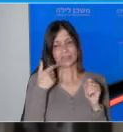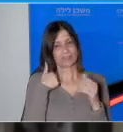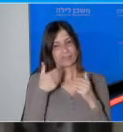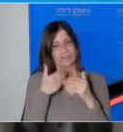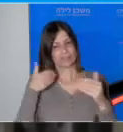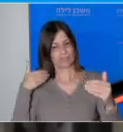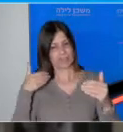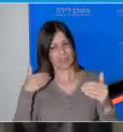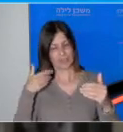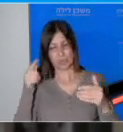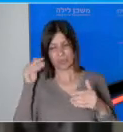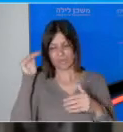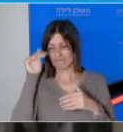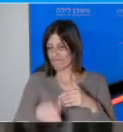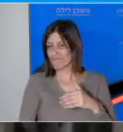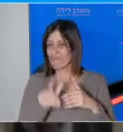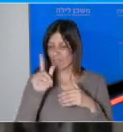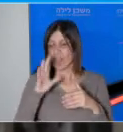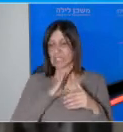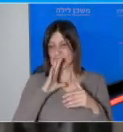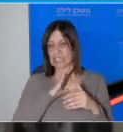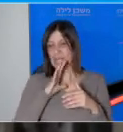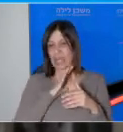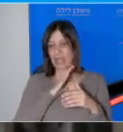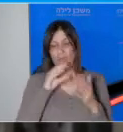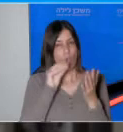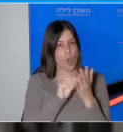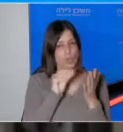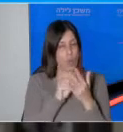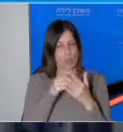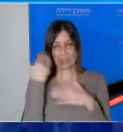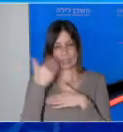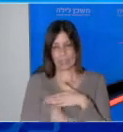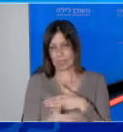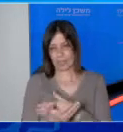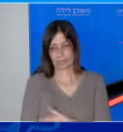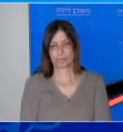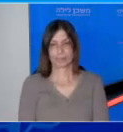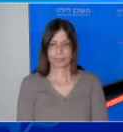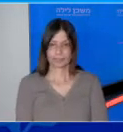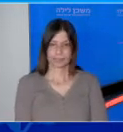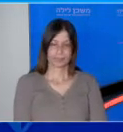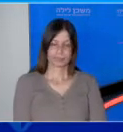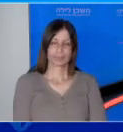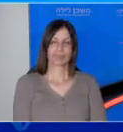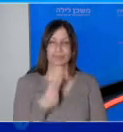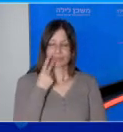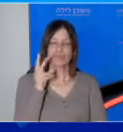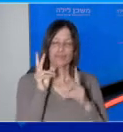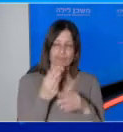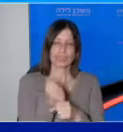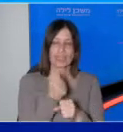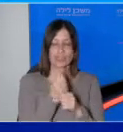התרחקנו מקצה התהום, אך הסכנה טרם חלפה. תראו, אפשר לעשות